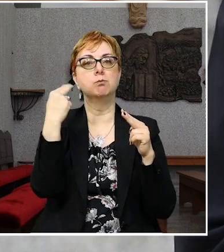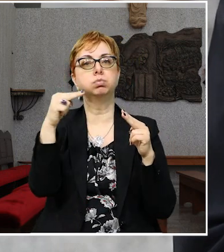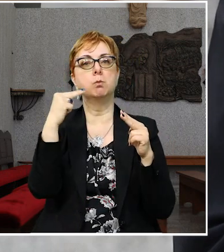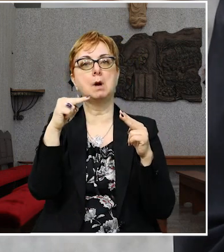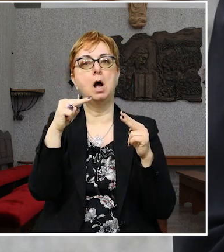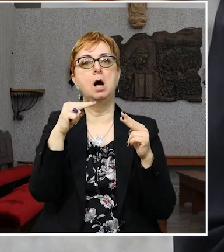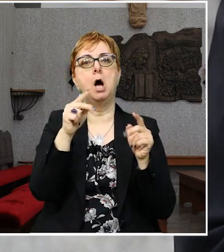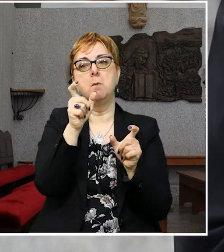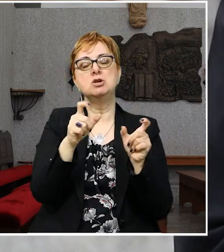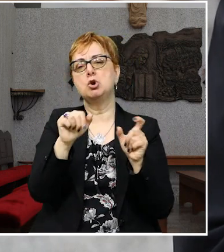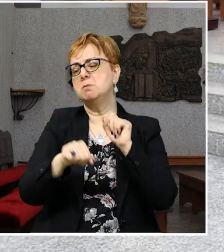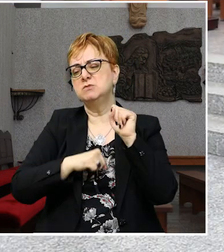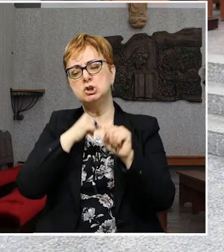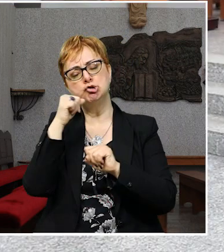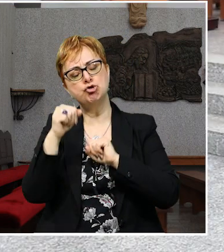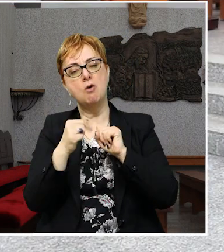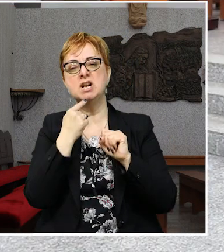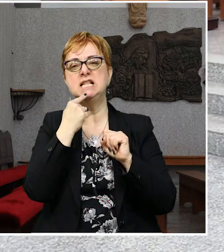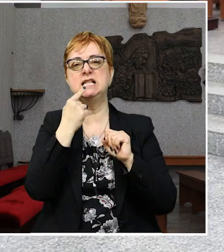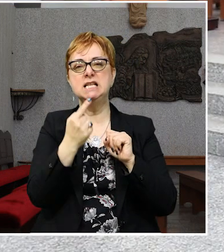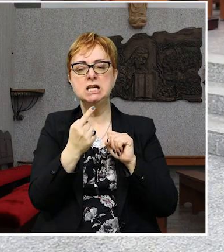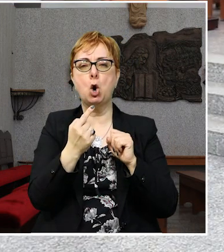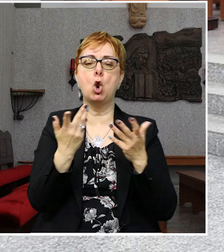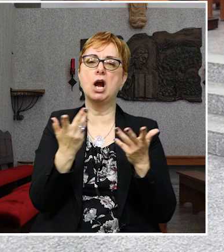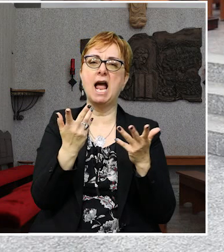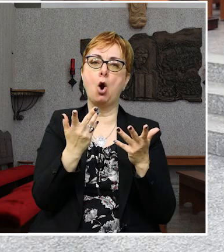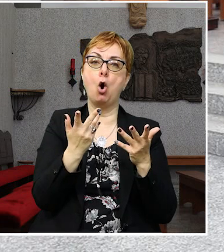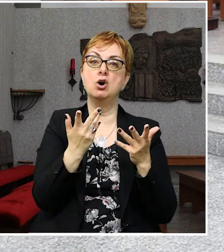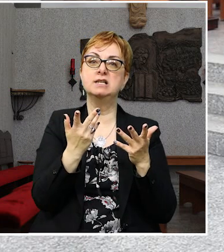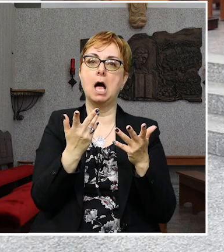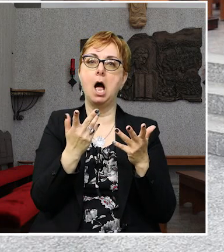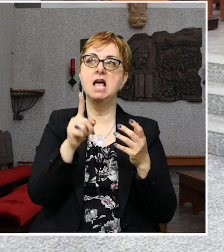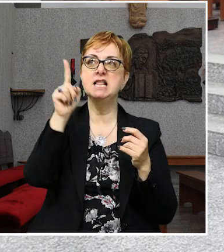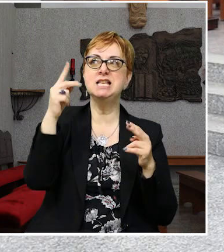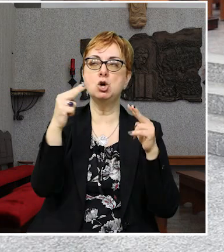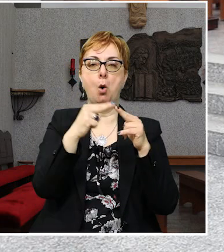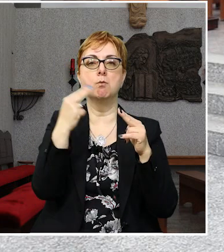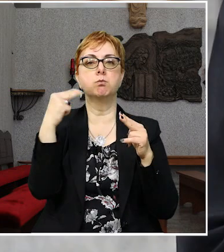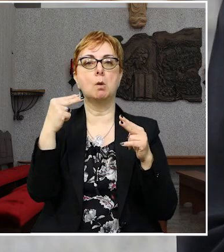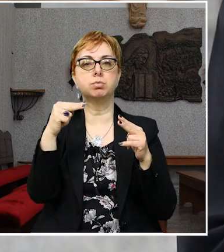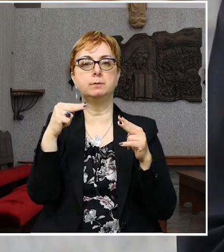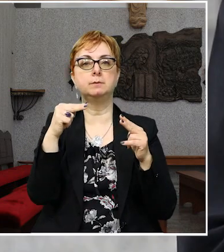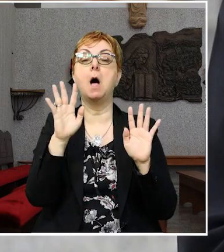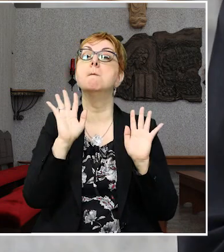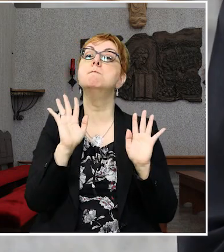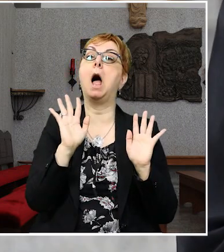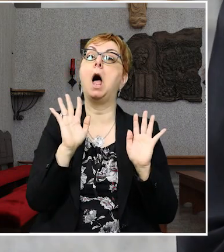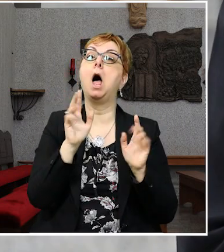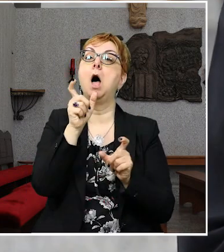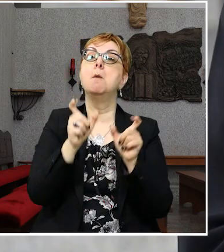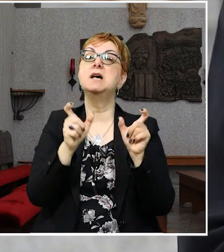Dio e soffrono perché dicono di non riuscire ad incontrare Dio,